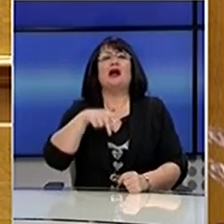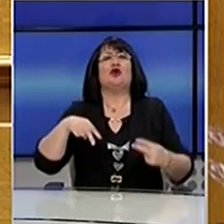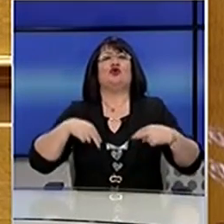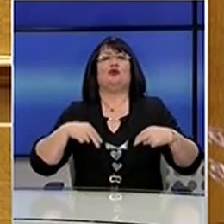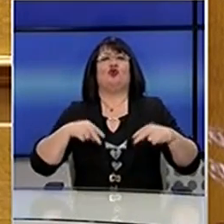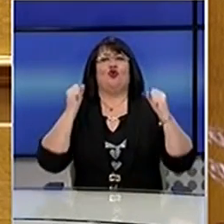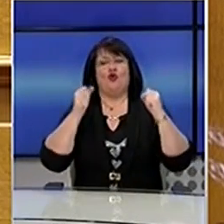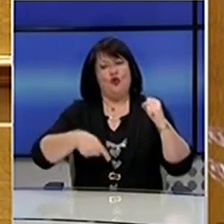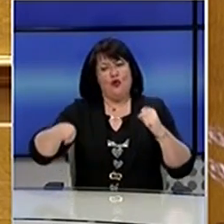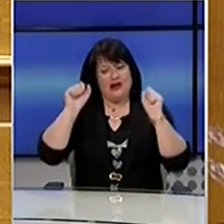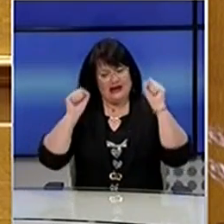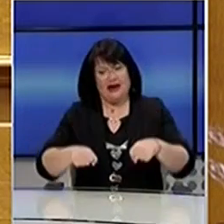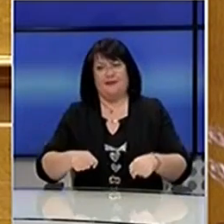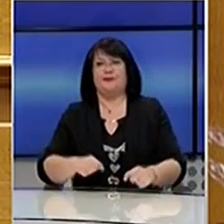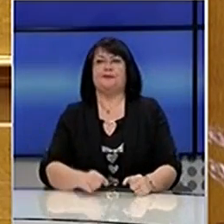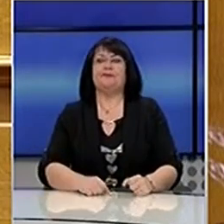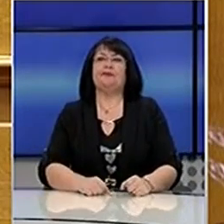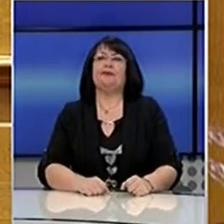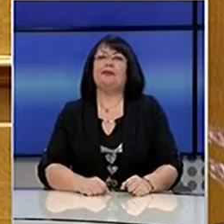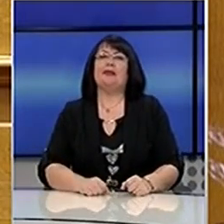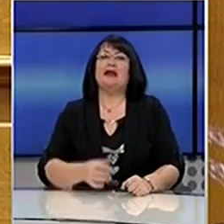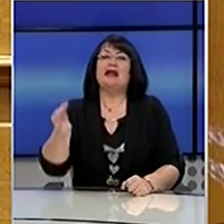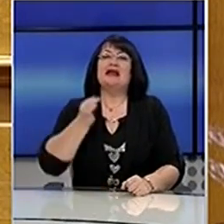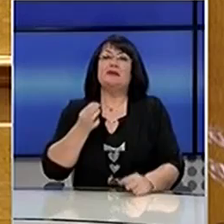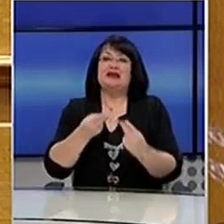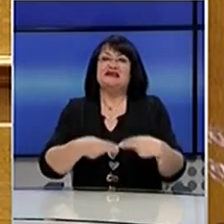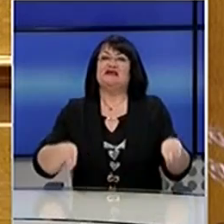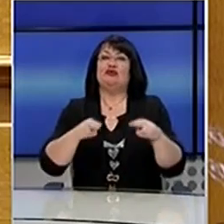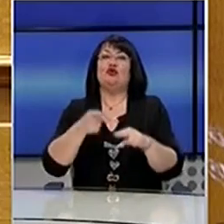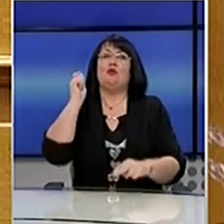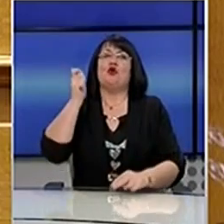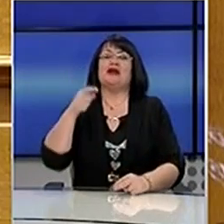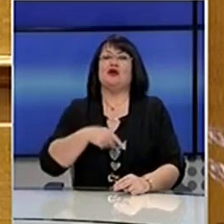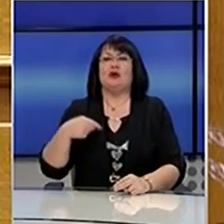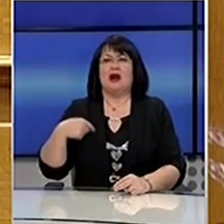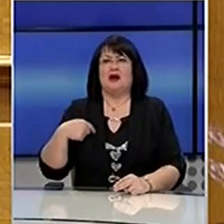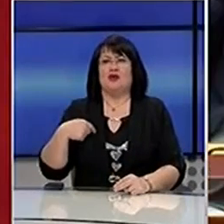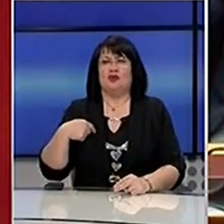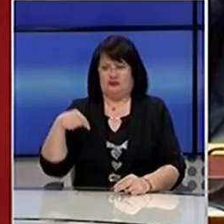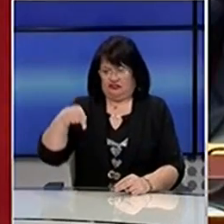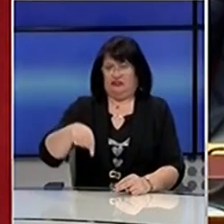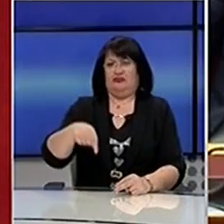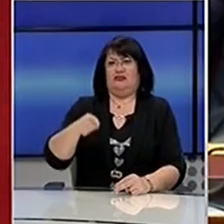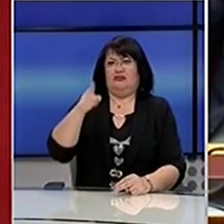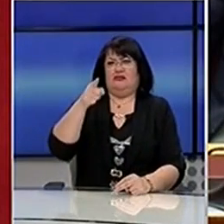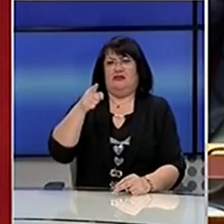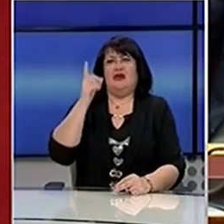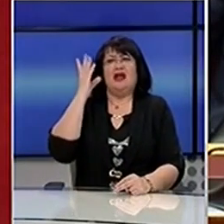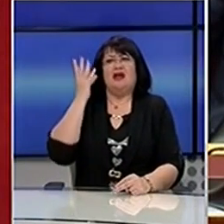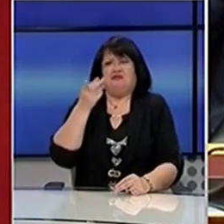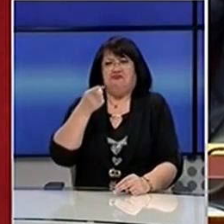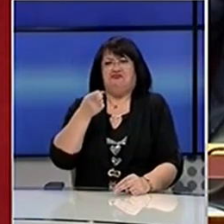υπουργός κοινής αποδοχής και μας είπατε να συνέλθει το Συμβούλιο Πολιτικών Αρχηγών, λες και δεν έχετε τακτική